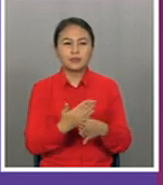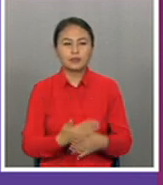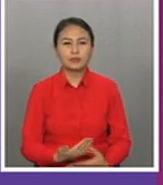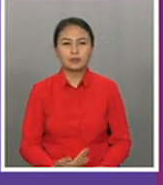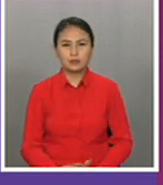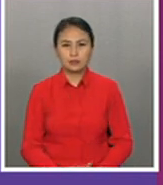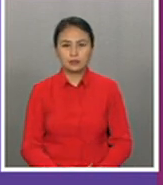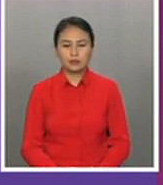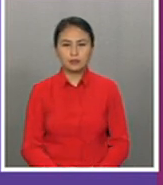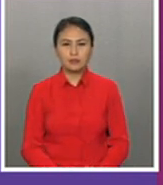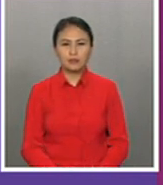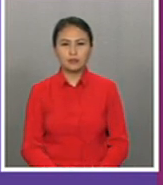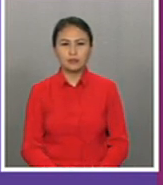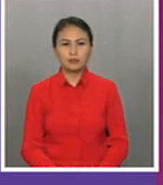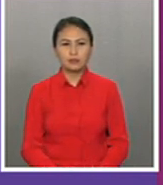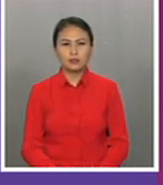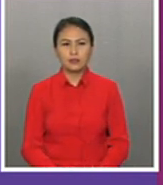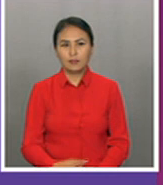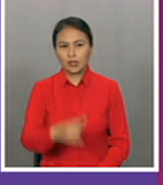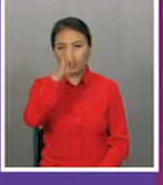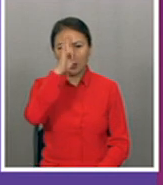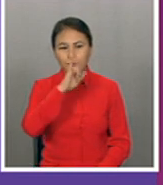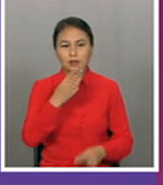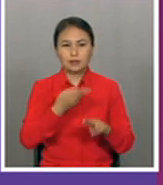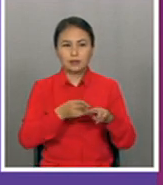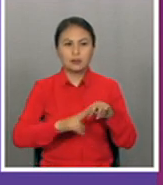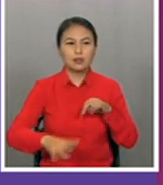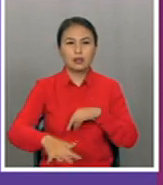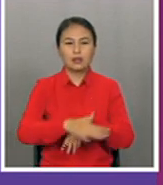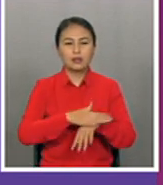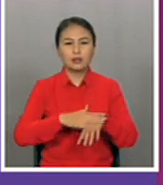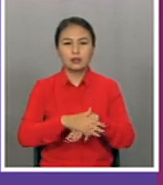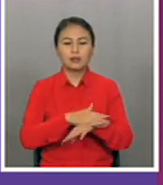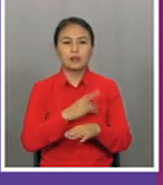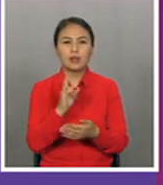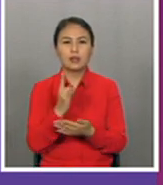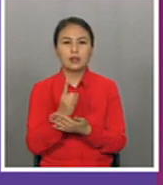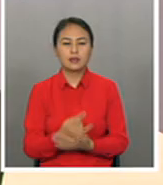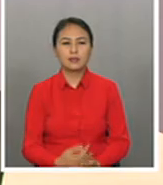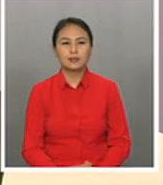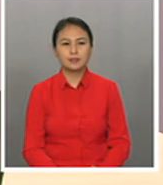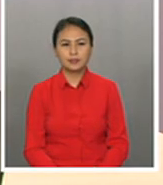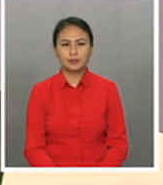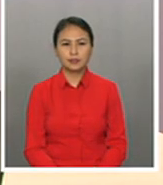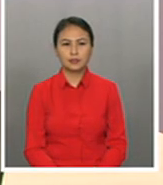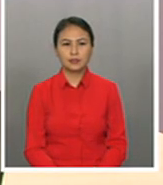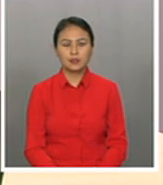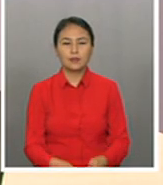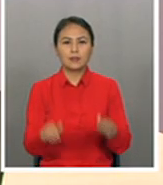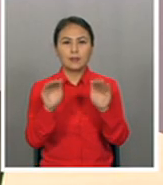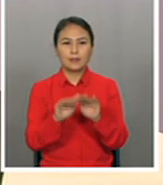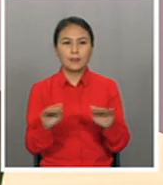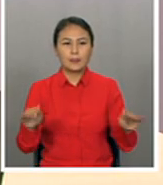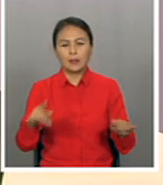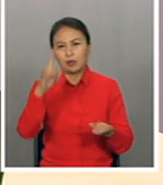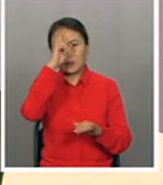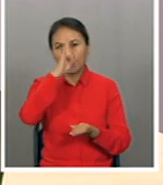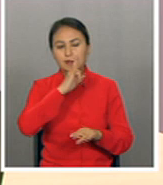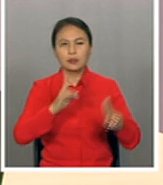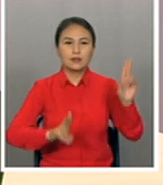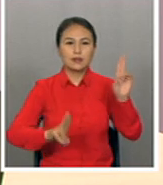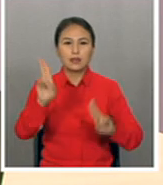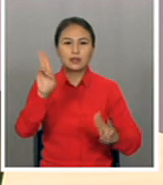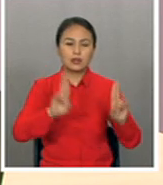ағыменен қарасы қазақ деген халықтың баласы екен. Балалар, қазақтың